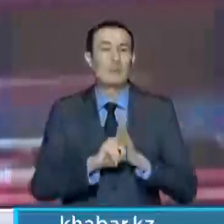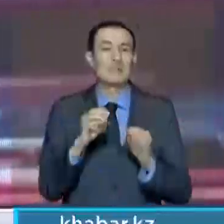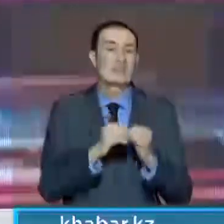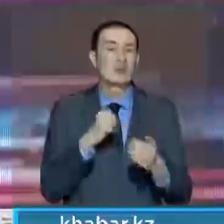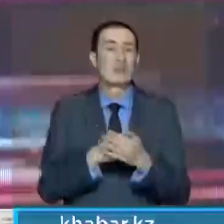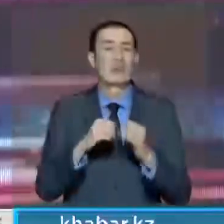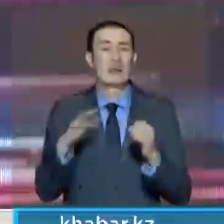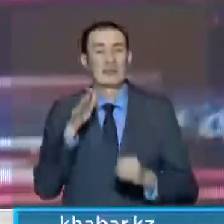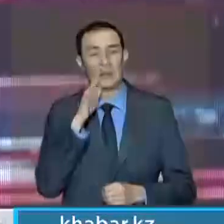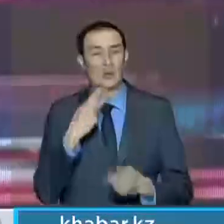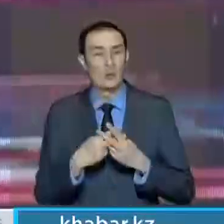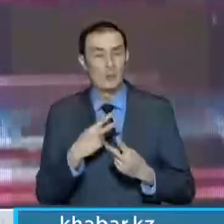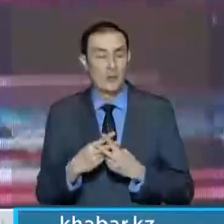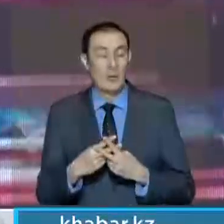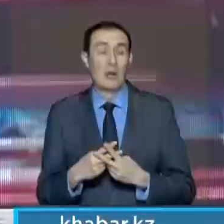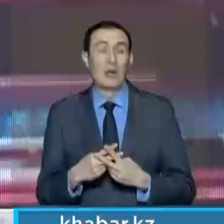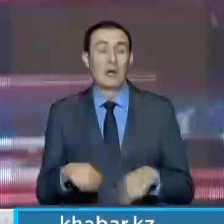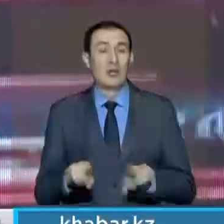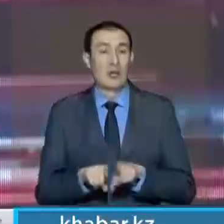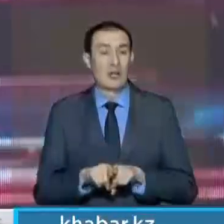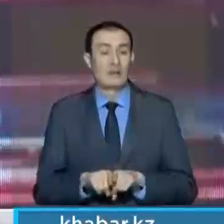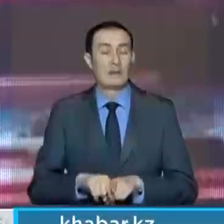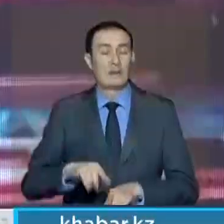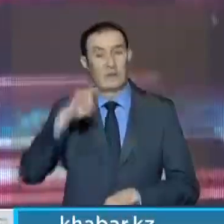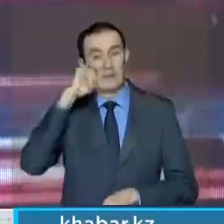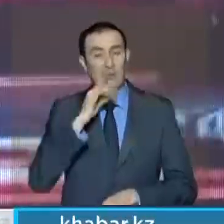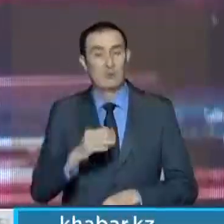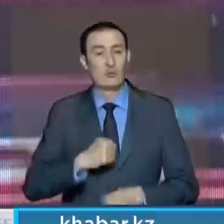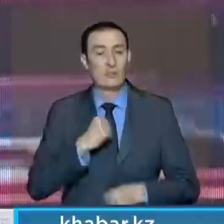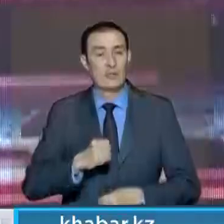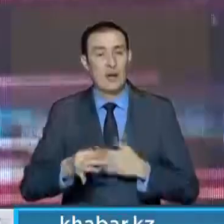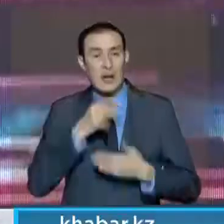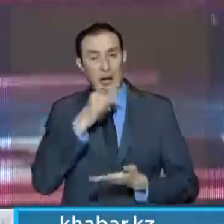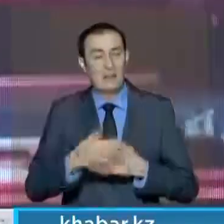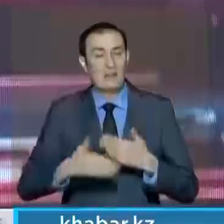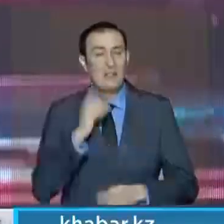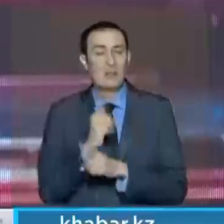до 15 лет лишения свободы. Кроме того, в стране могут усилить ответственность за